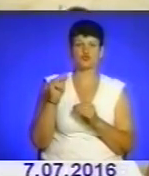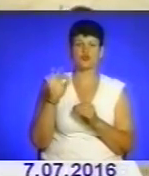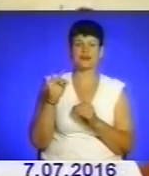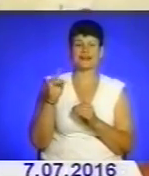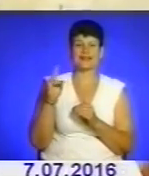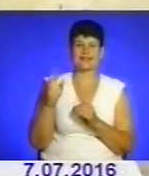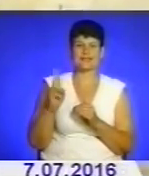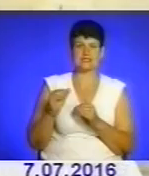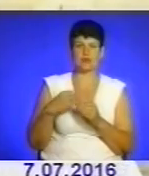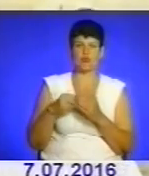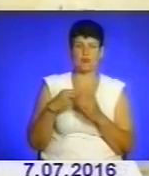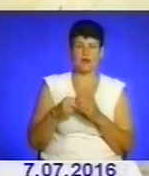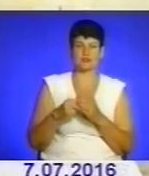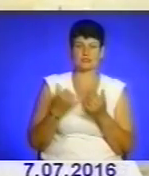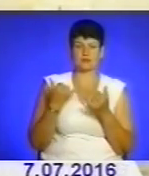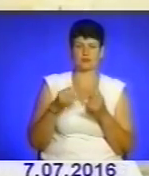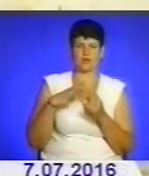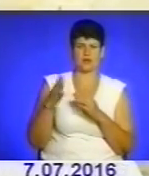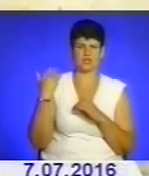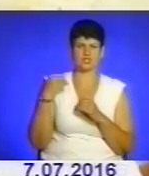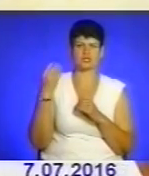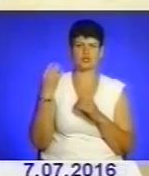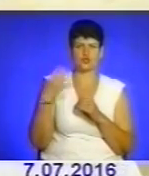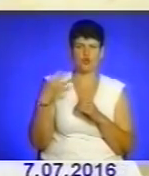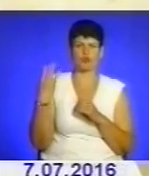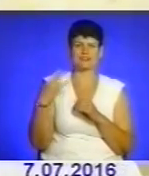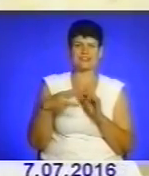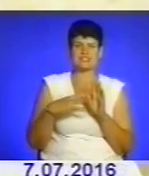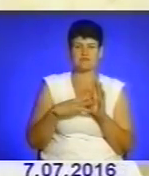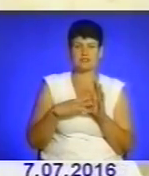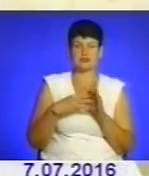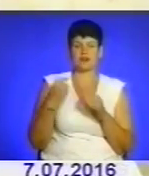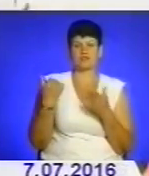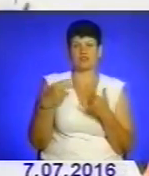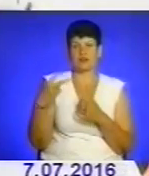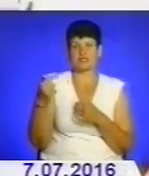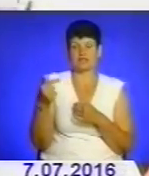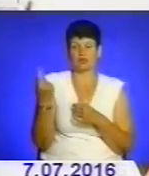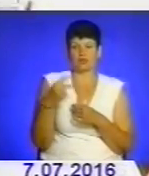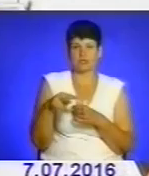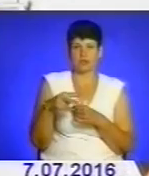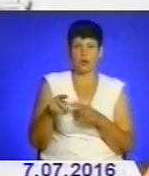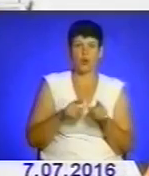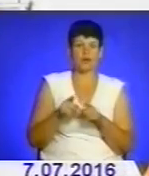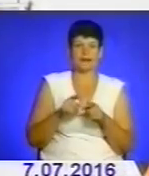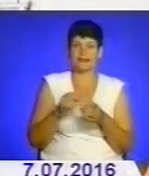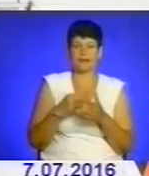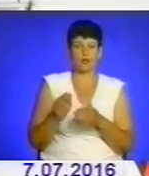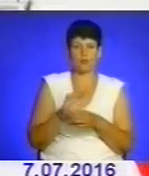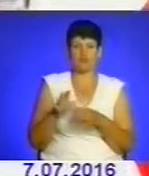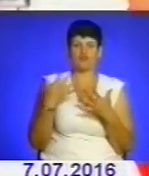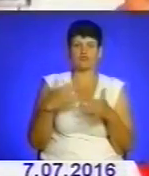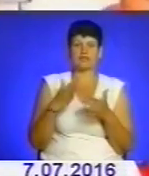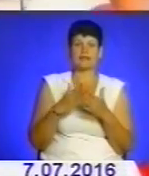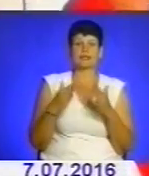Вже трошки подешевіла, бо була дорожча, була по 40, по 38, а то вже 20 гривень літра. Огірки вже не беруть, бо тому що вже є